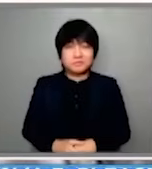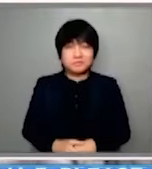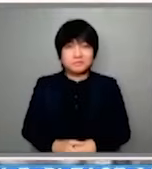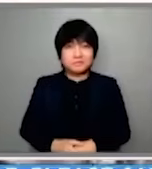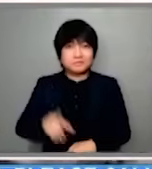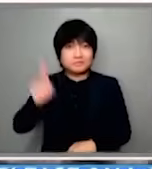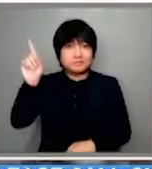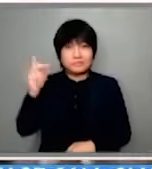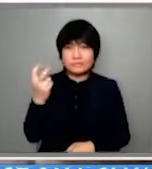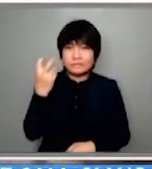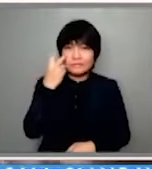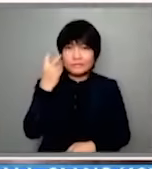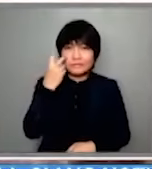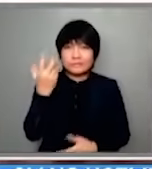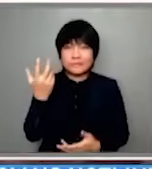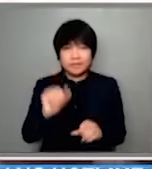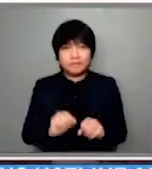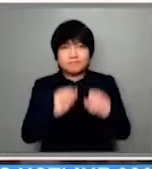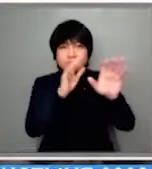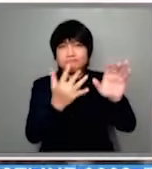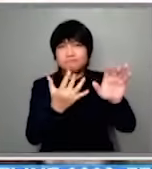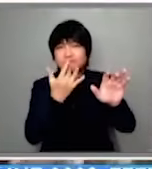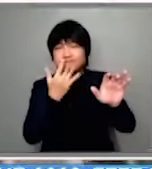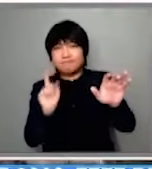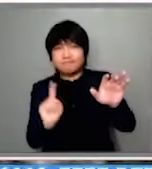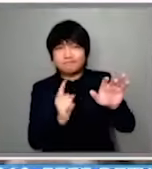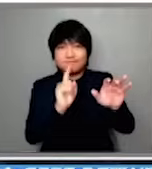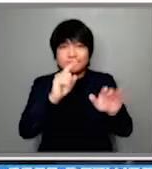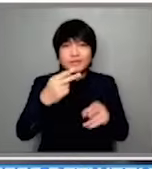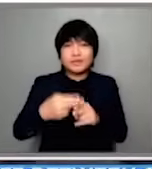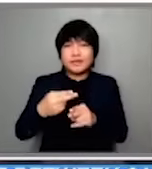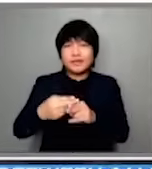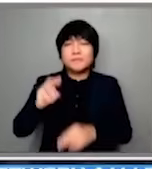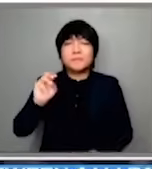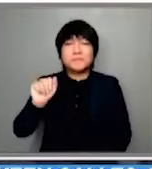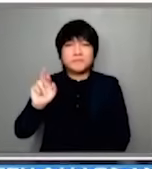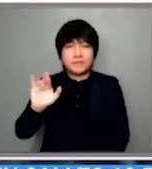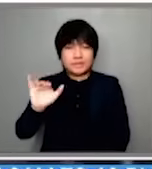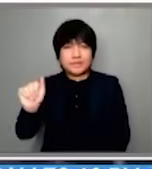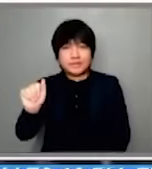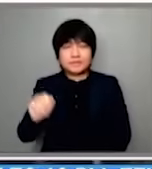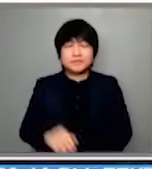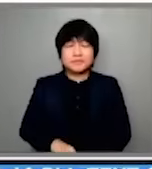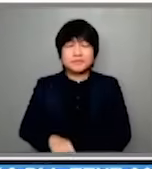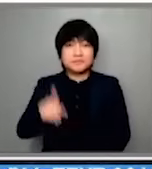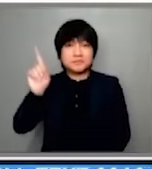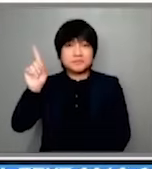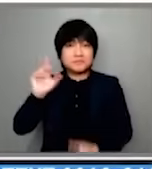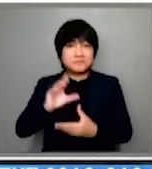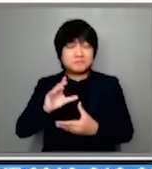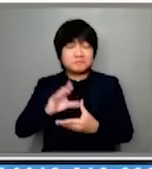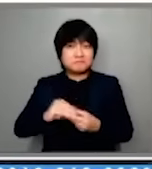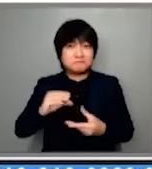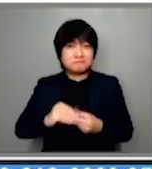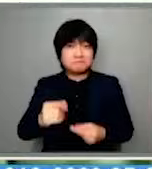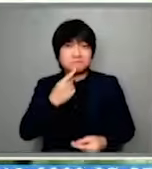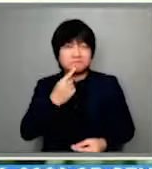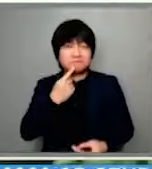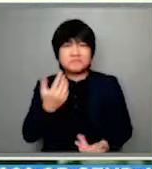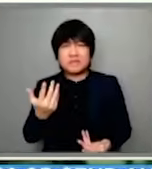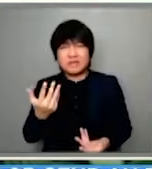si Maria Angelica Torres. Nung bata pa ako, tinatanong ko na po talaga kung ano ang itsura ng